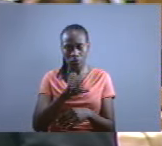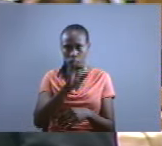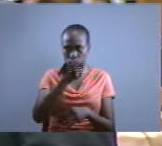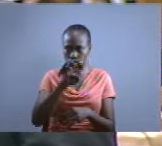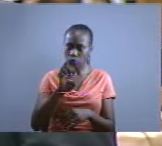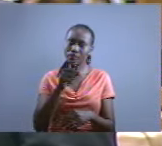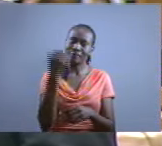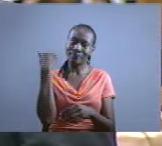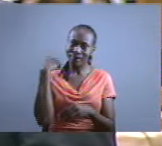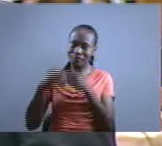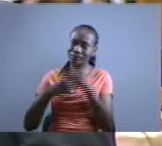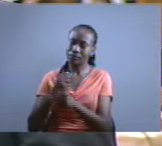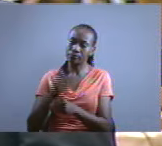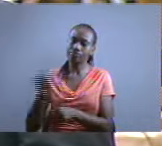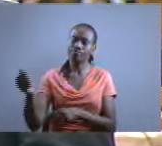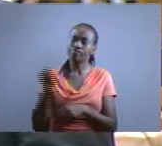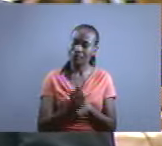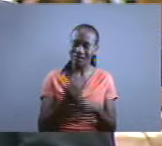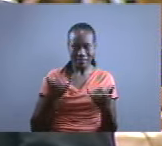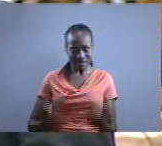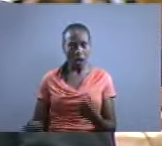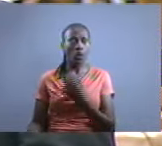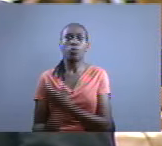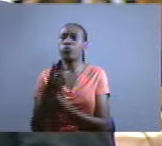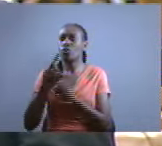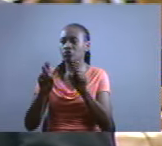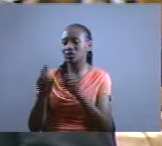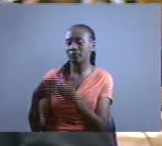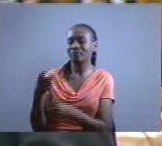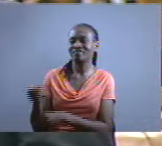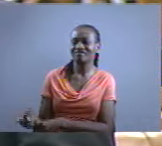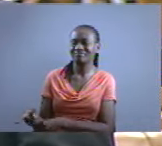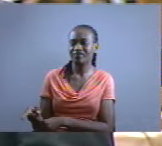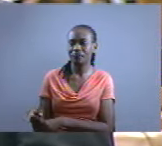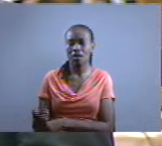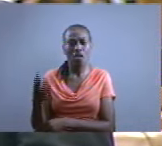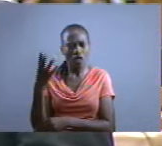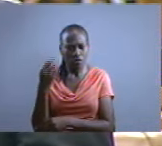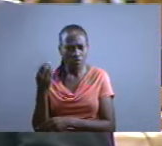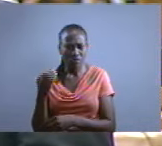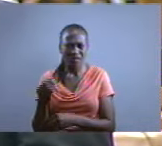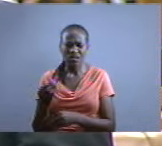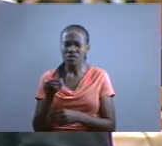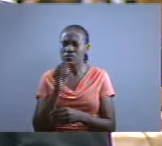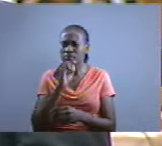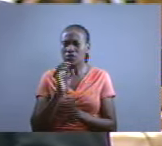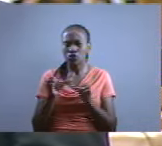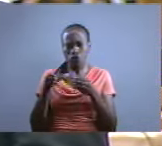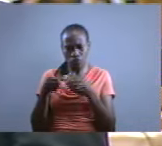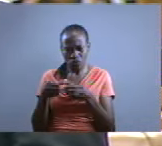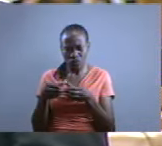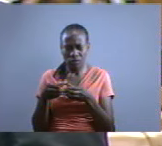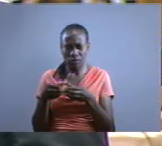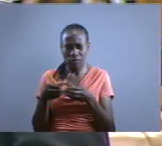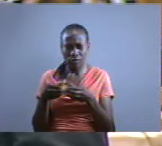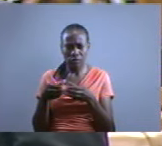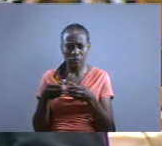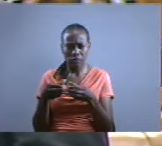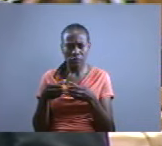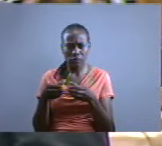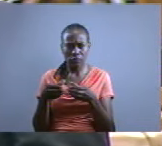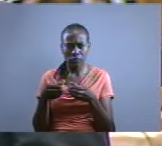veronderstel om die spesialis op die gebied van hierdie tipe inligting te wees. Die eenheid spesialiseer onder meer in koeverte optredes